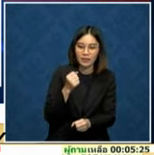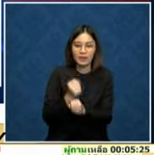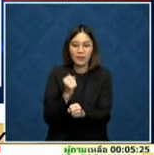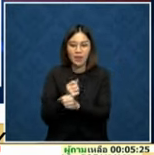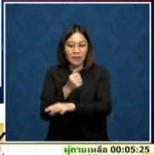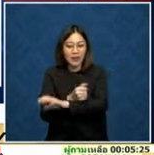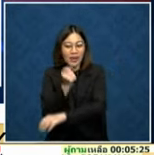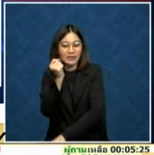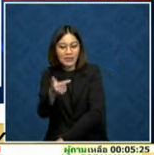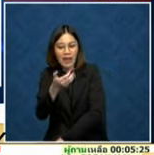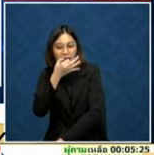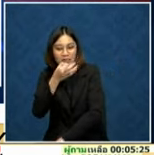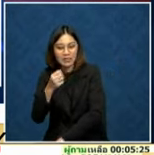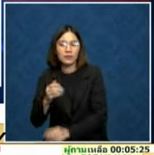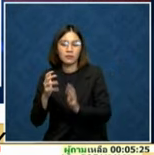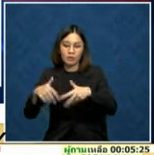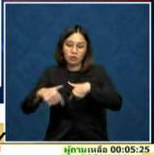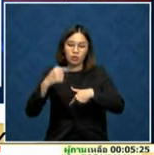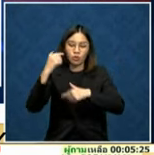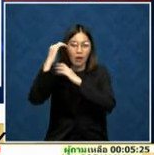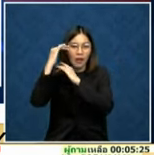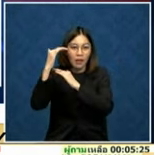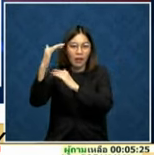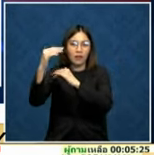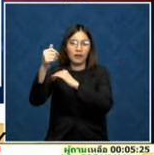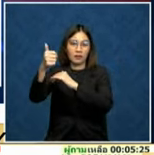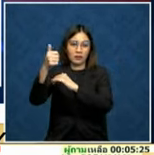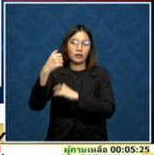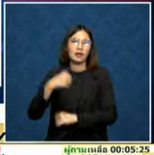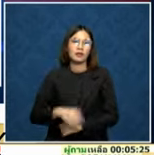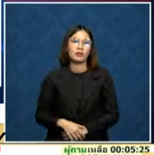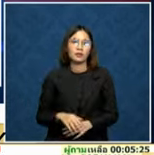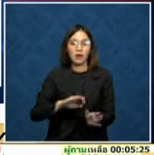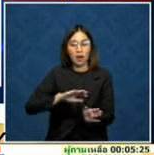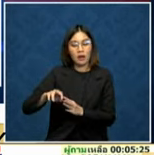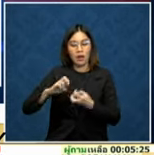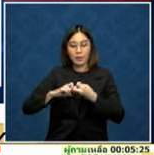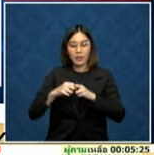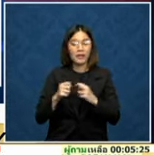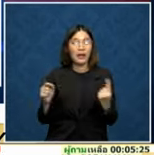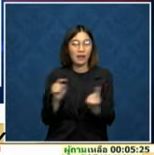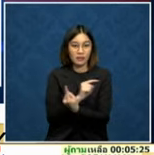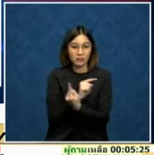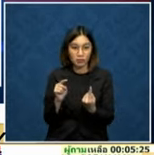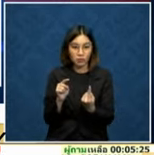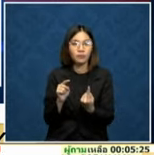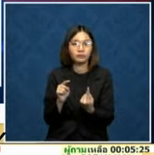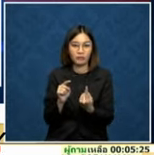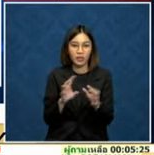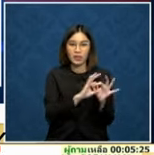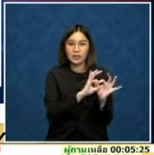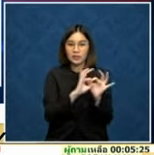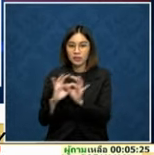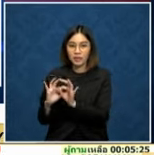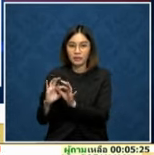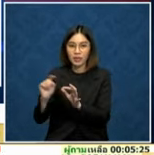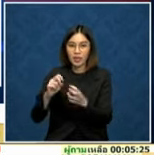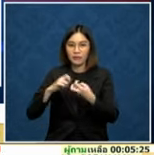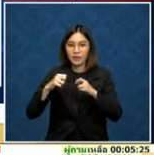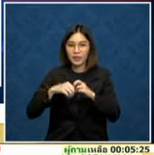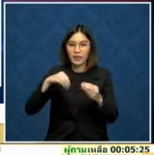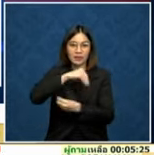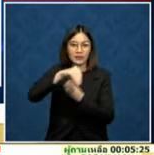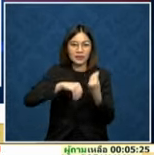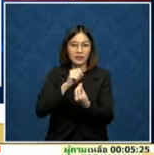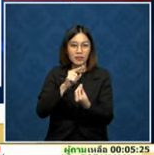ประชาชนกมีควหวังนะครับอีกเรื่องหนที่จะวตลค kumกวามัก็กิกกับทางปญหาเจินตญ